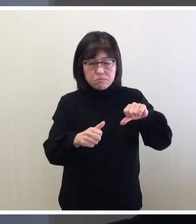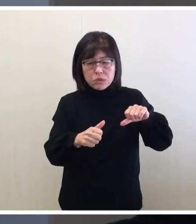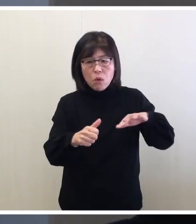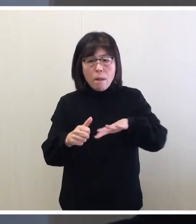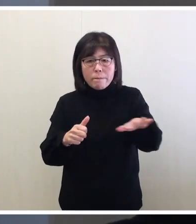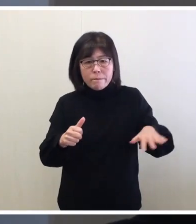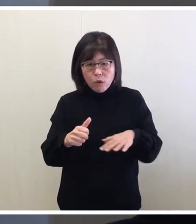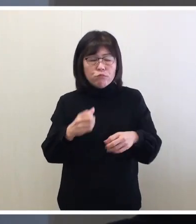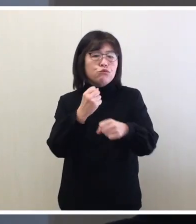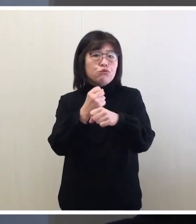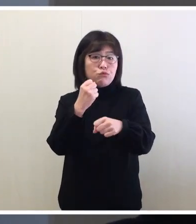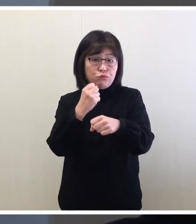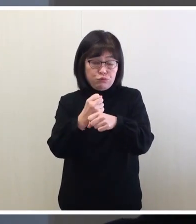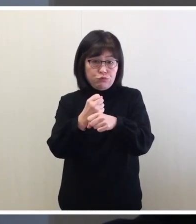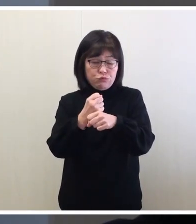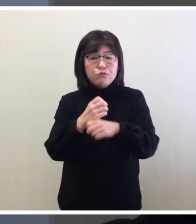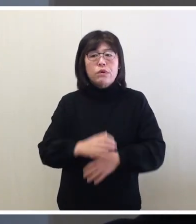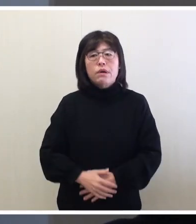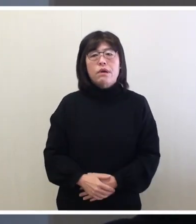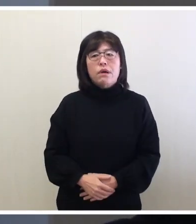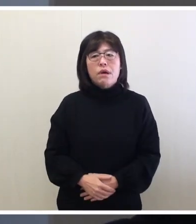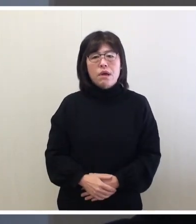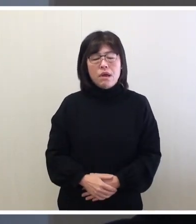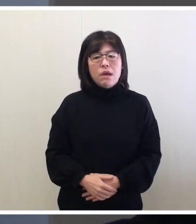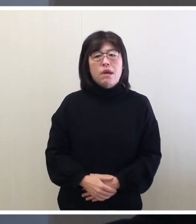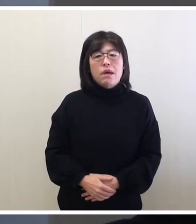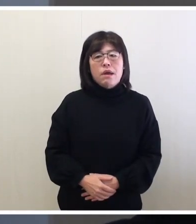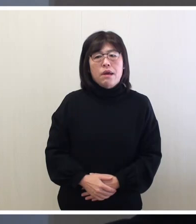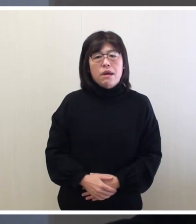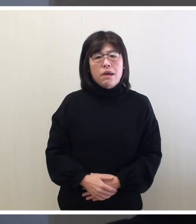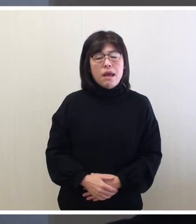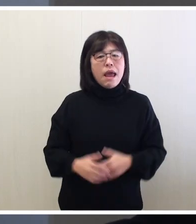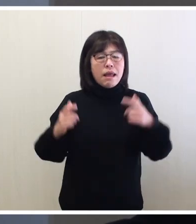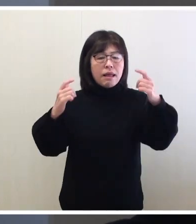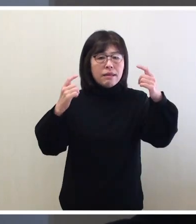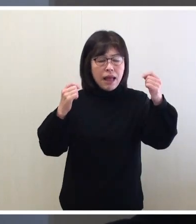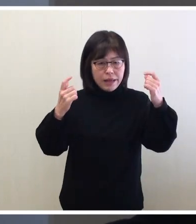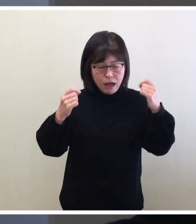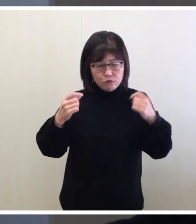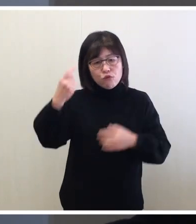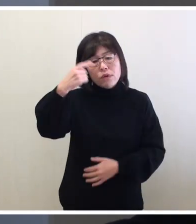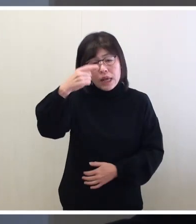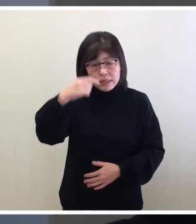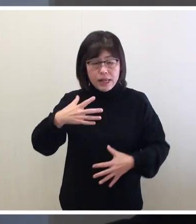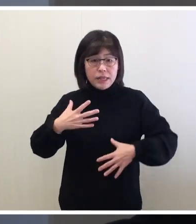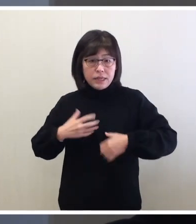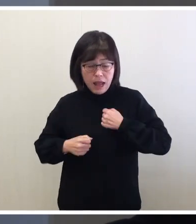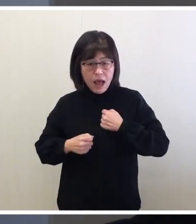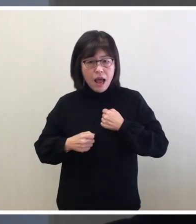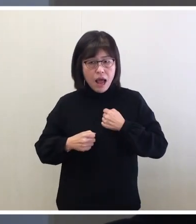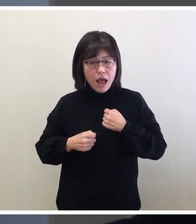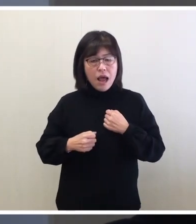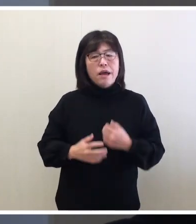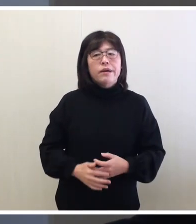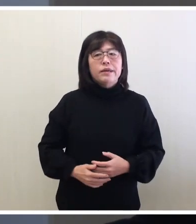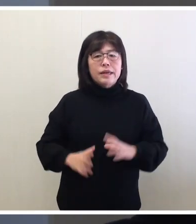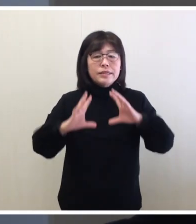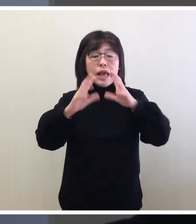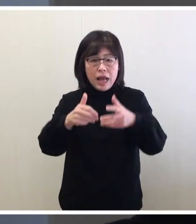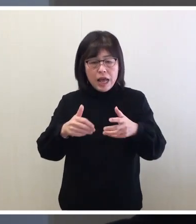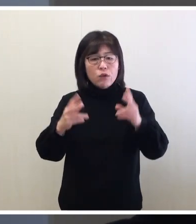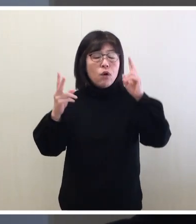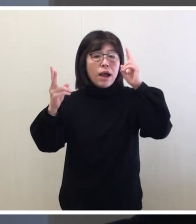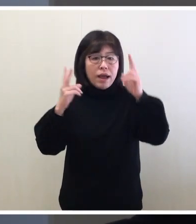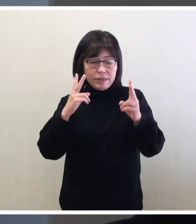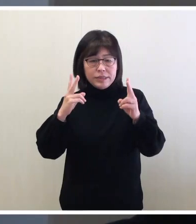。プロジェクトでは、各大学の教員と学生が地域や世界の企業、